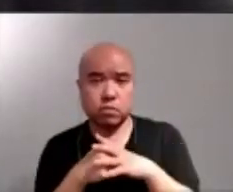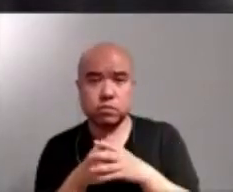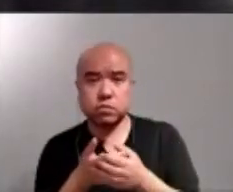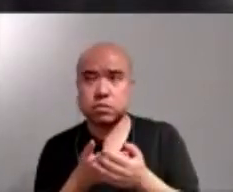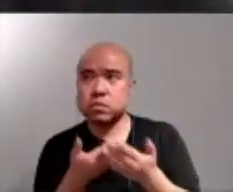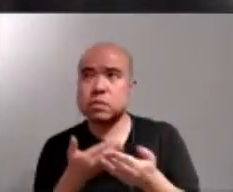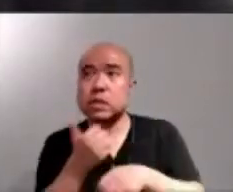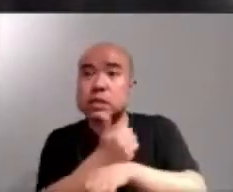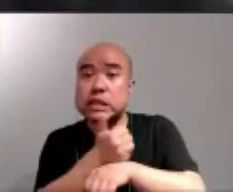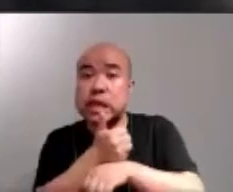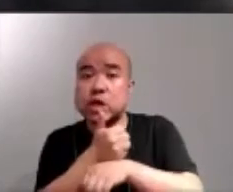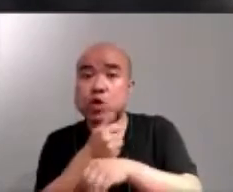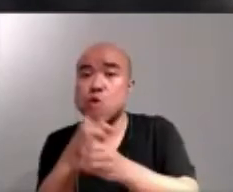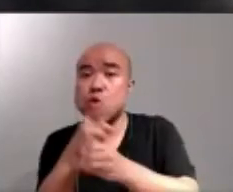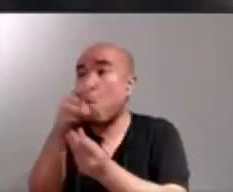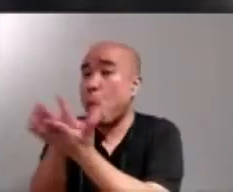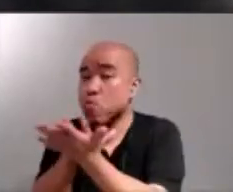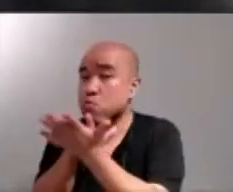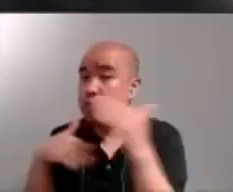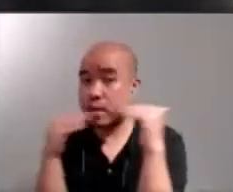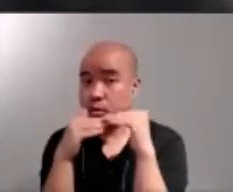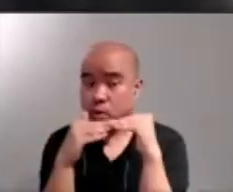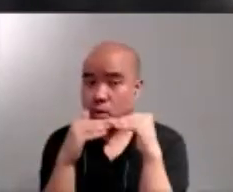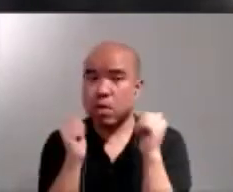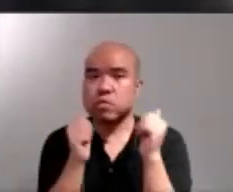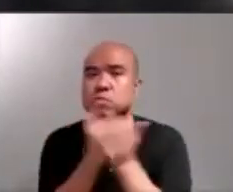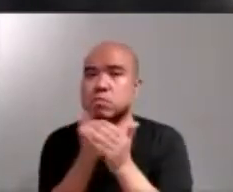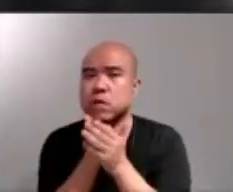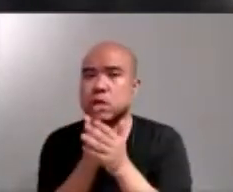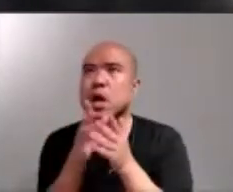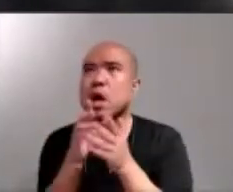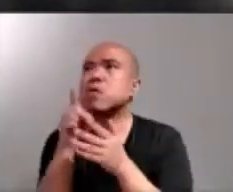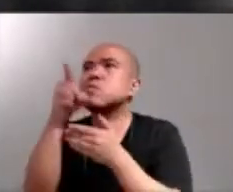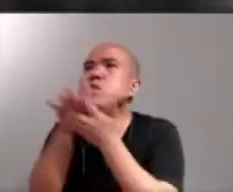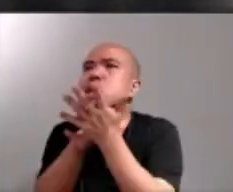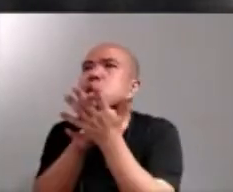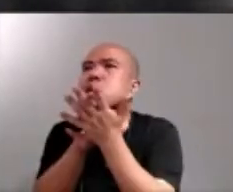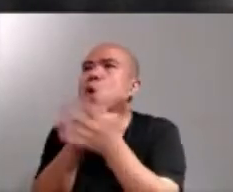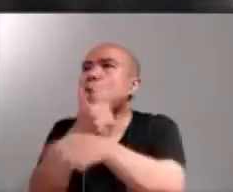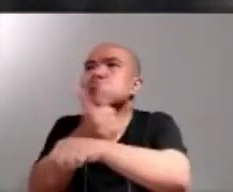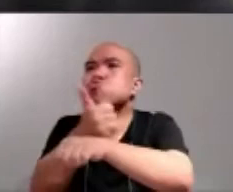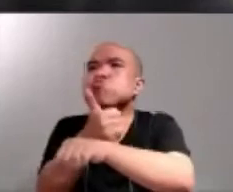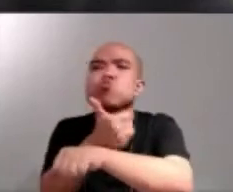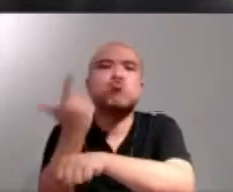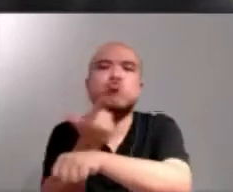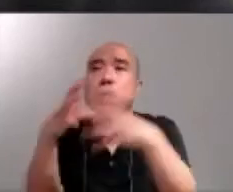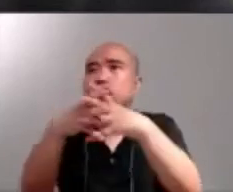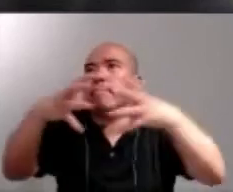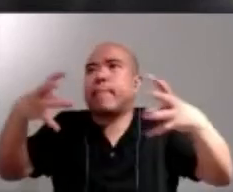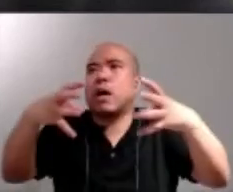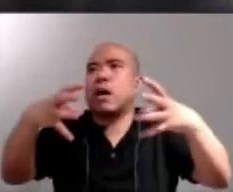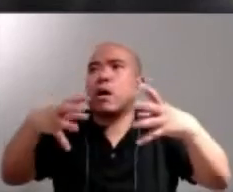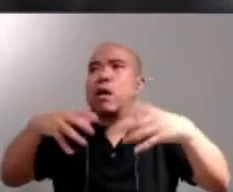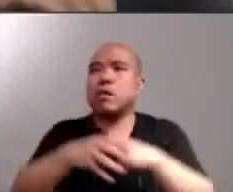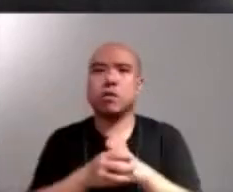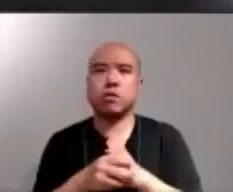online 嘅機會啦。我哋今日嘅高峰會都係 online 係咪？咁所以喺 online 嘅世界裏面有無窮嘅可能啦，唔係淨係大陸或者外國先做得